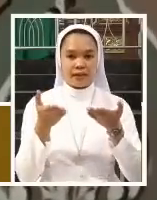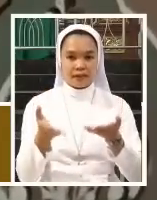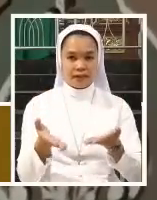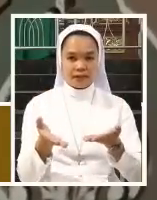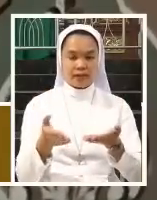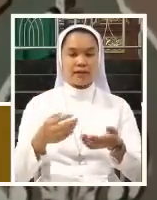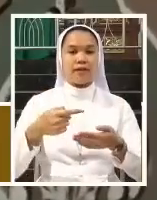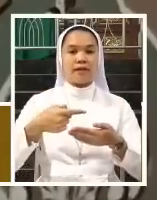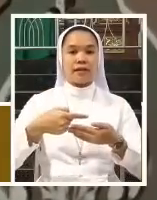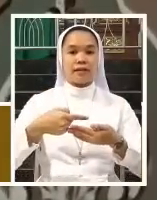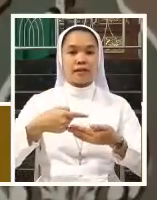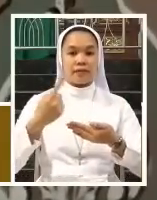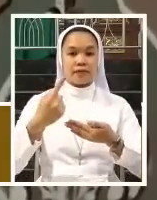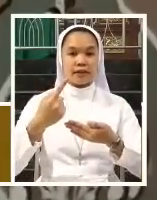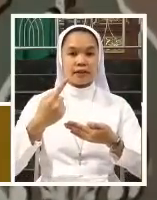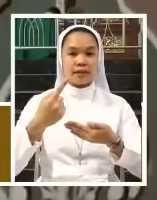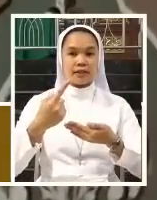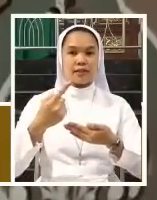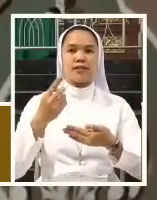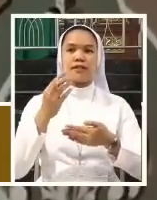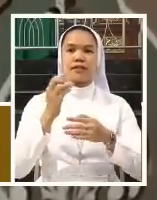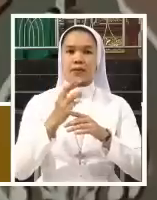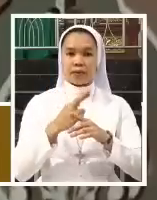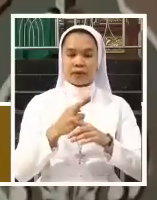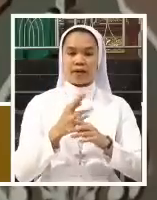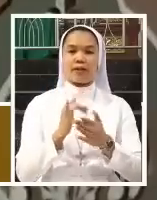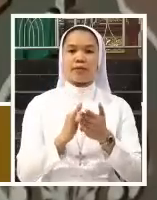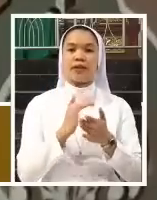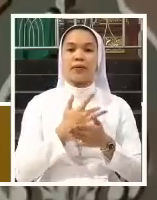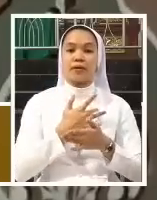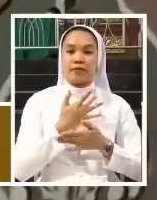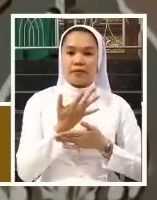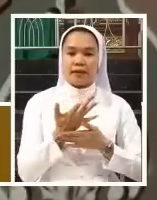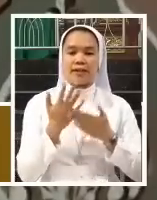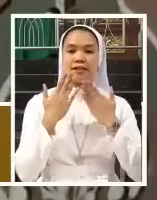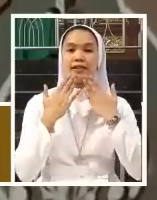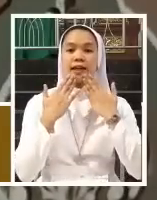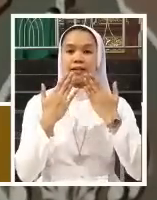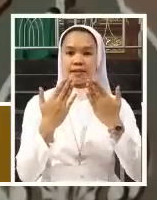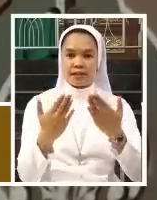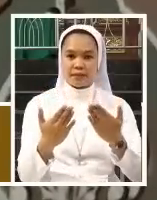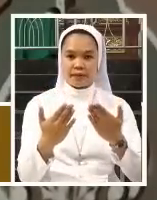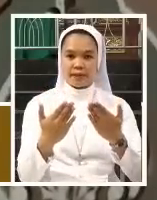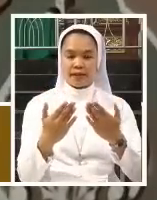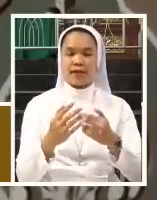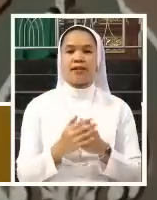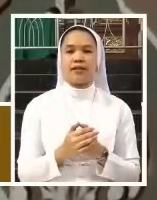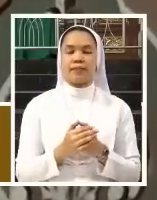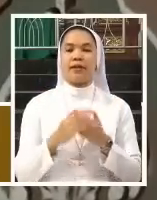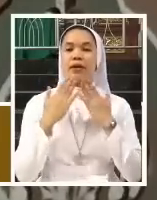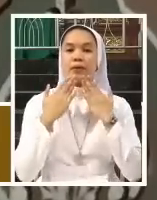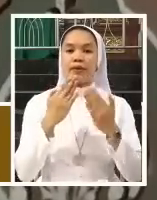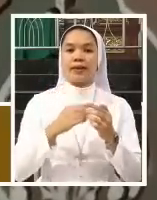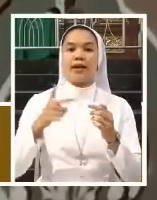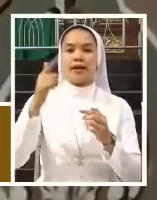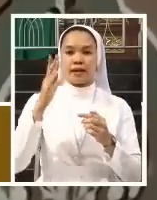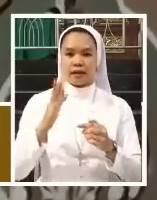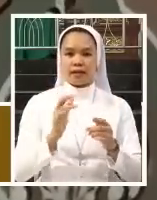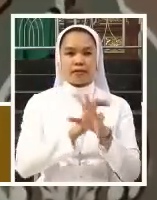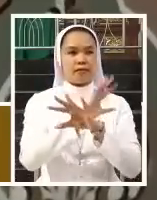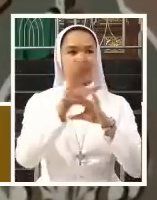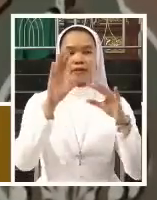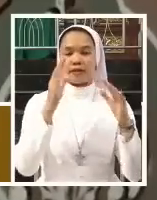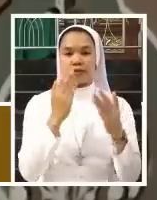itong sentiment o namamatean ang pasasalamat. We thank God for calling us